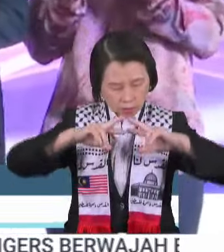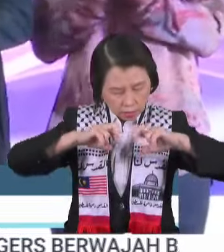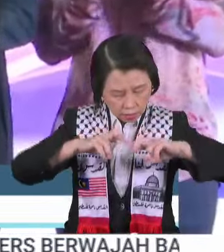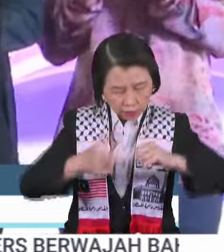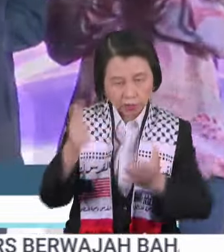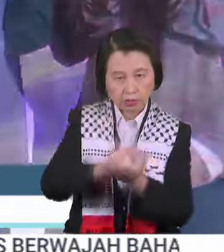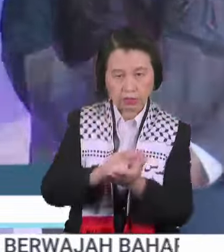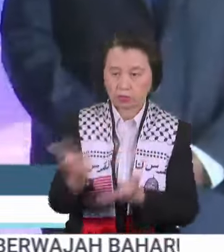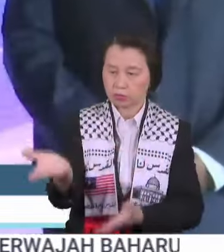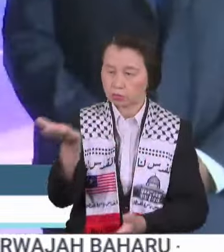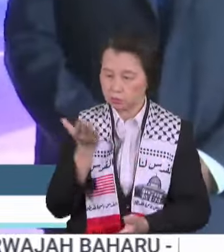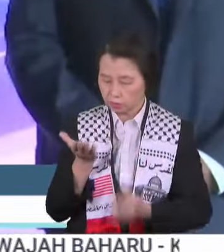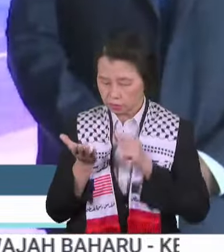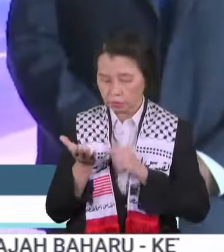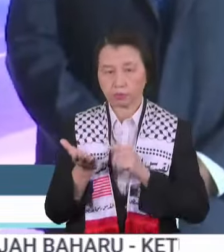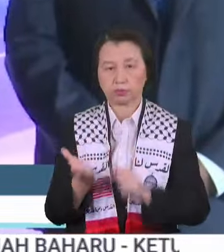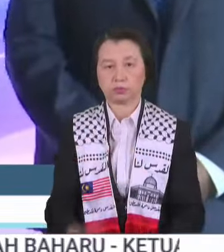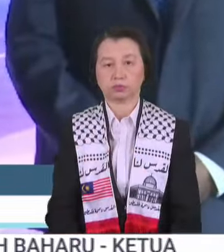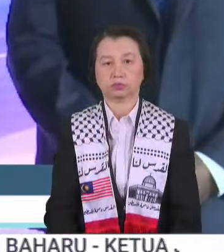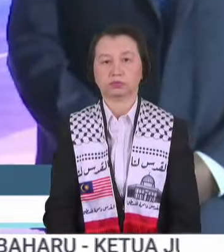yang dikemukakan.